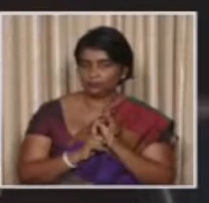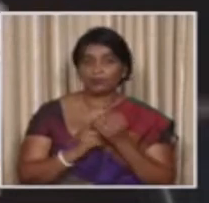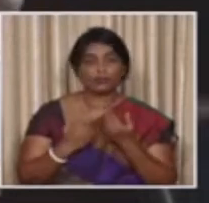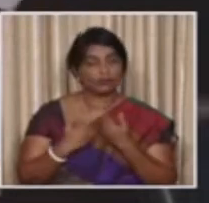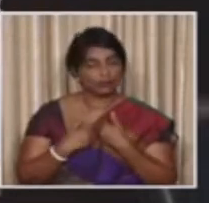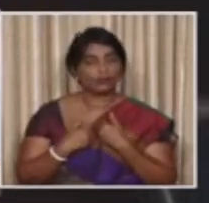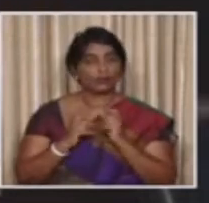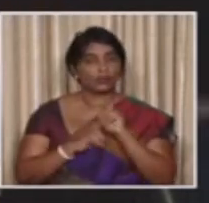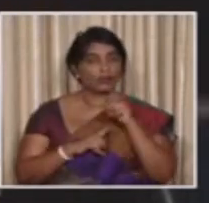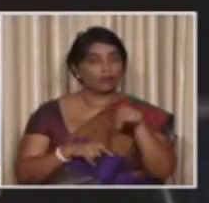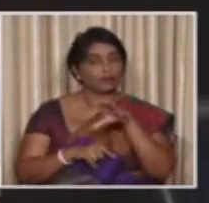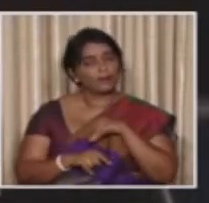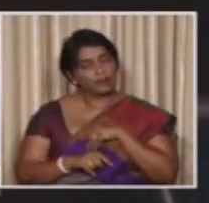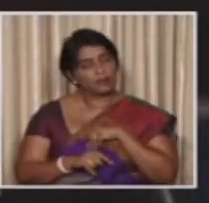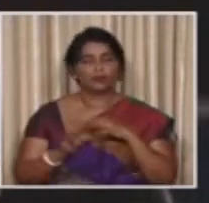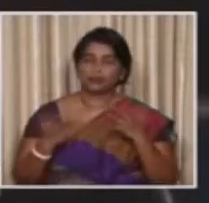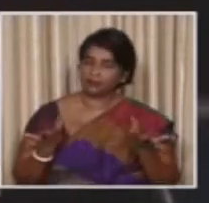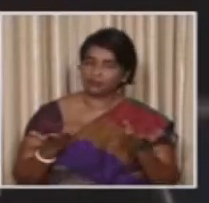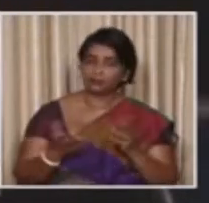අපි මේ සභාව පිළිගත්තත් නැතත්